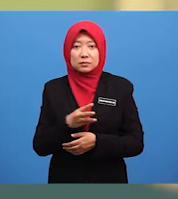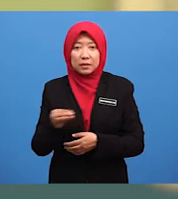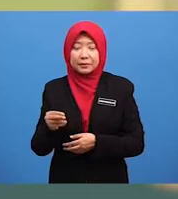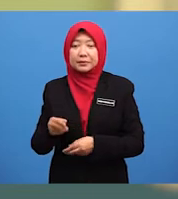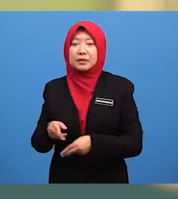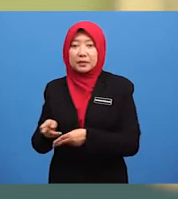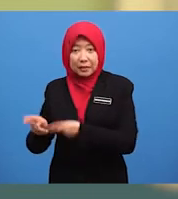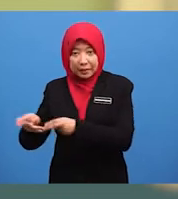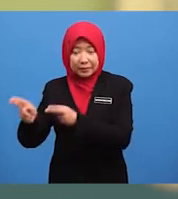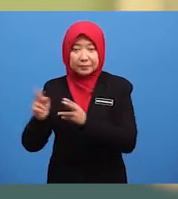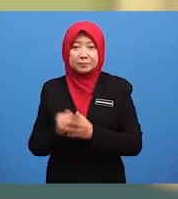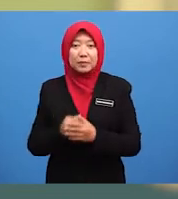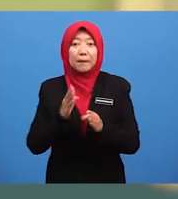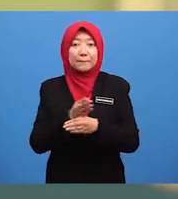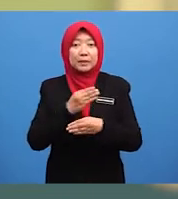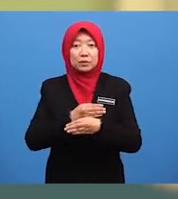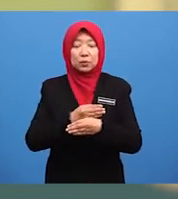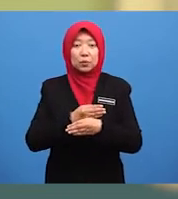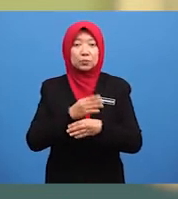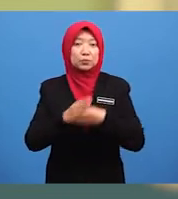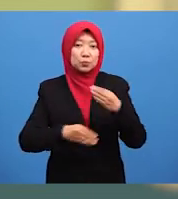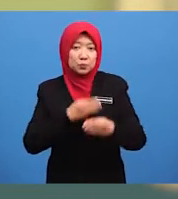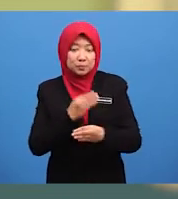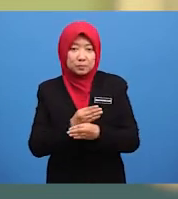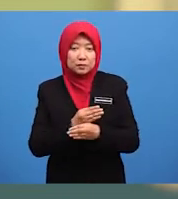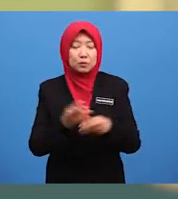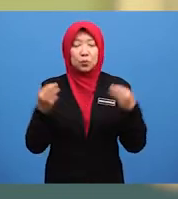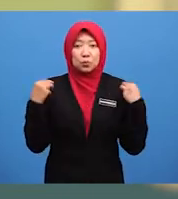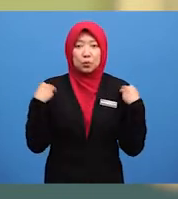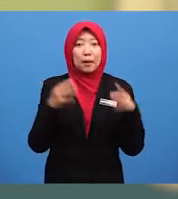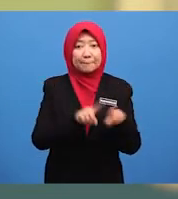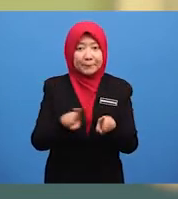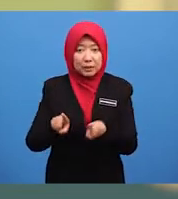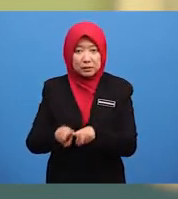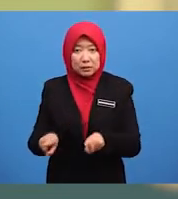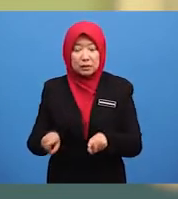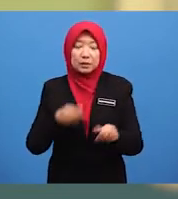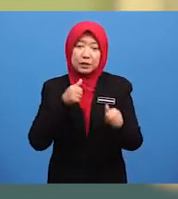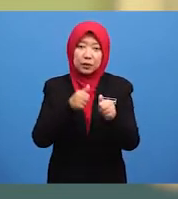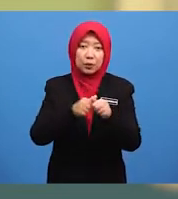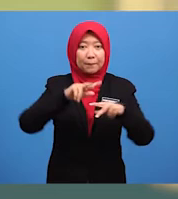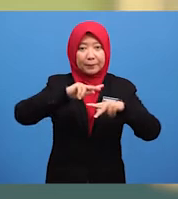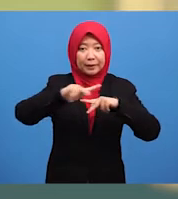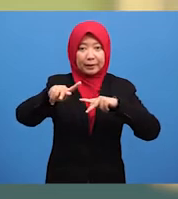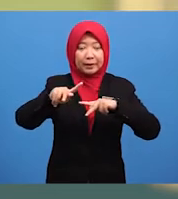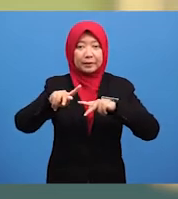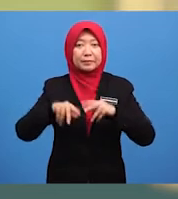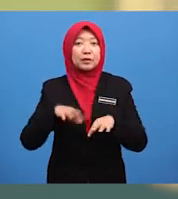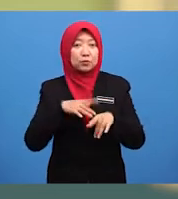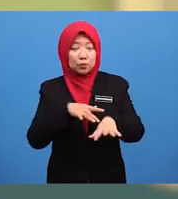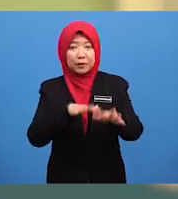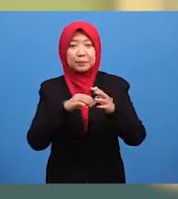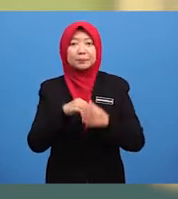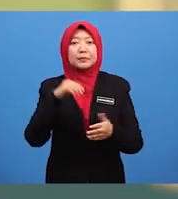hilir. Bentuk muka bumi yang wujud berbeza mengikut peringkat aliran sungai.